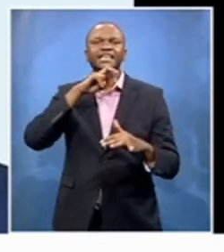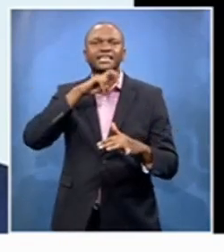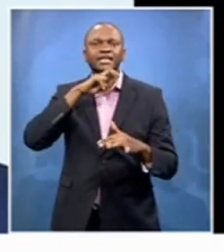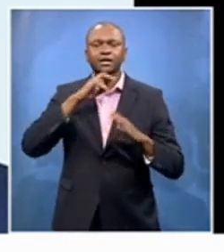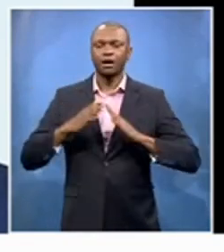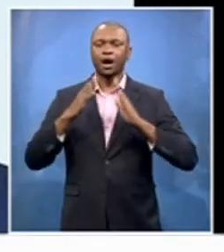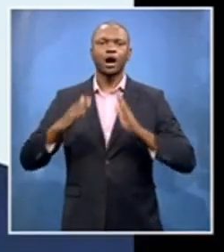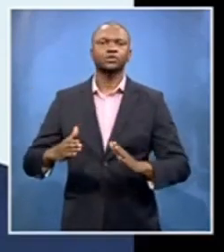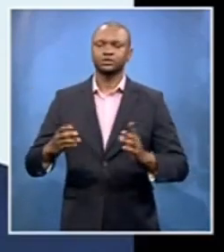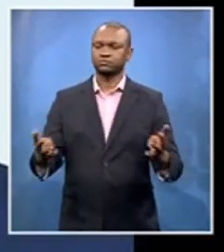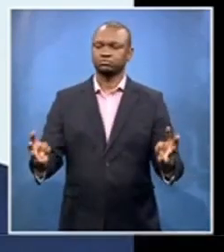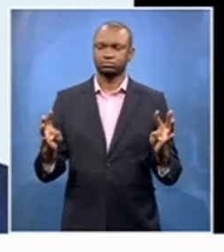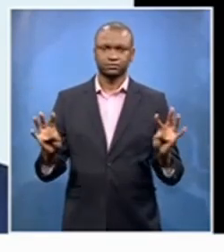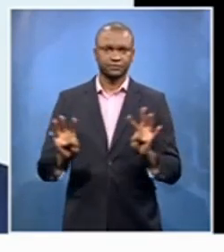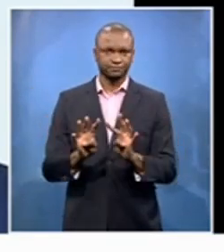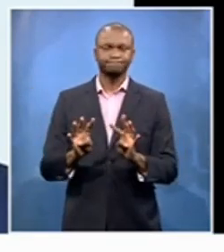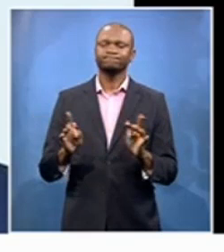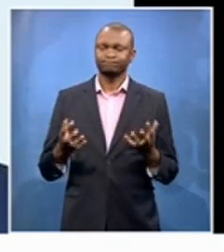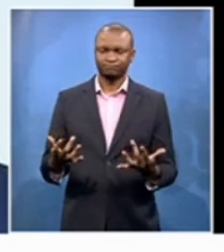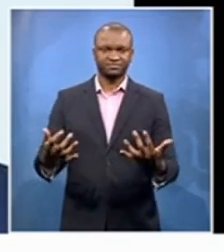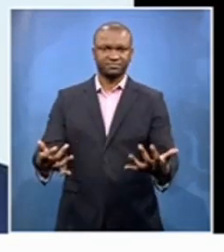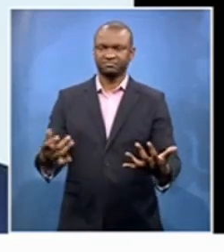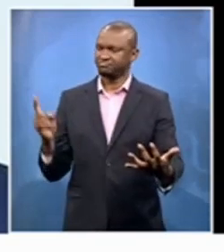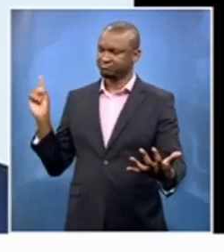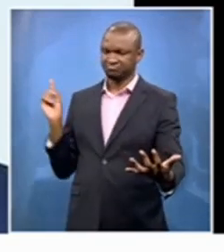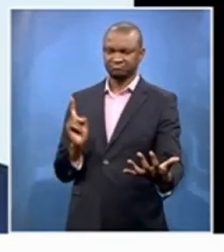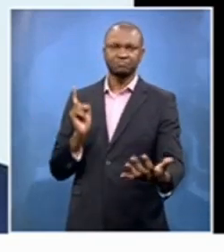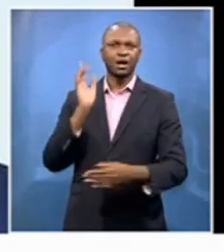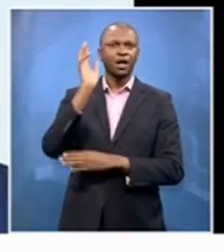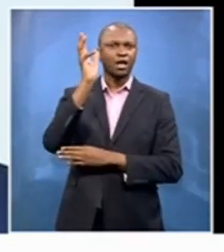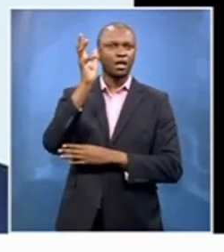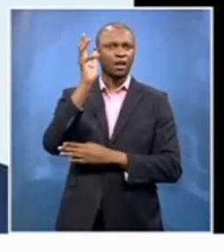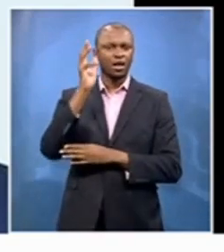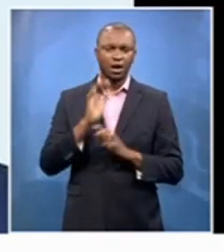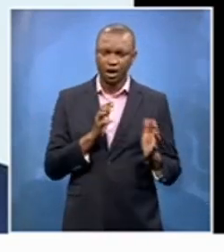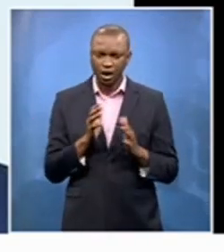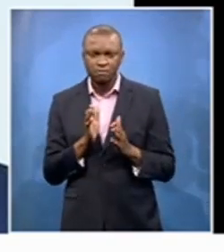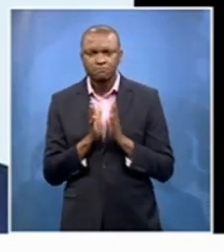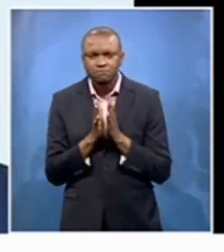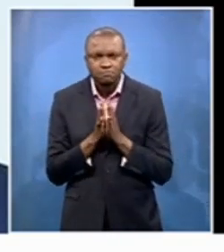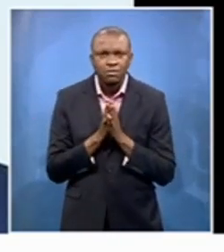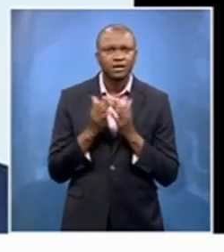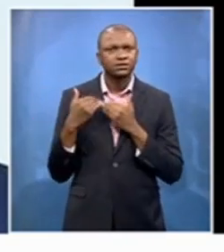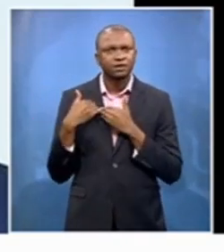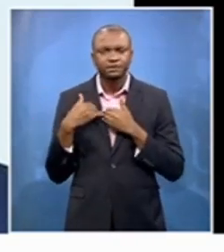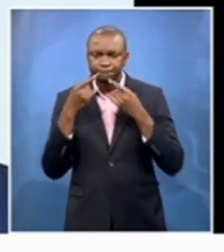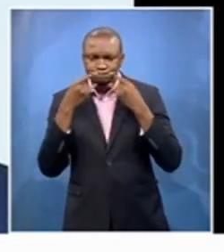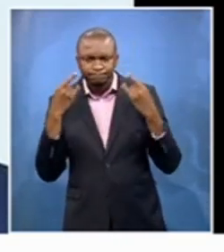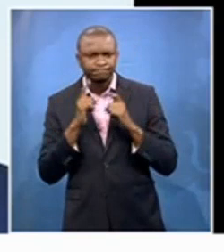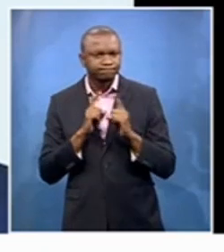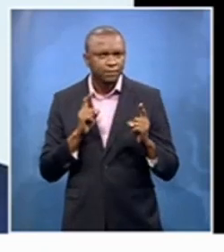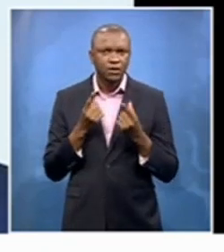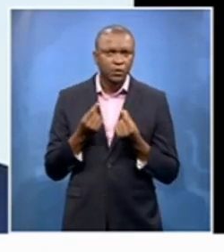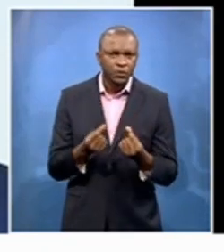ngendlela letolandzela tona letingqabekelwane to-COVID-19 ukuthi sive sichubeke siphephe njengoba uma kungenwa. Kutokucala kwentiwe